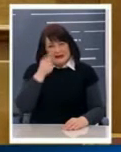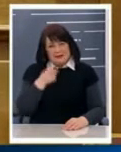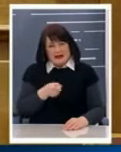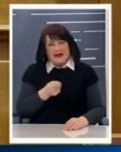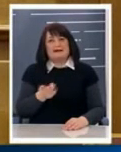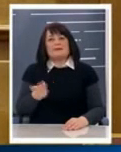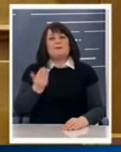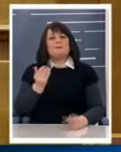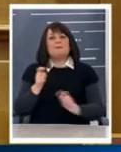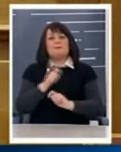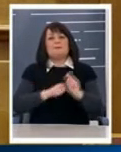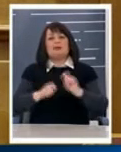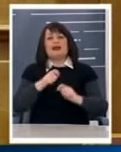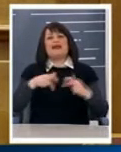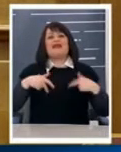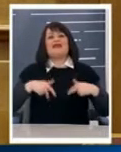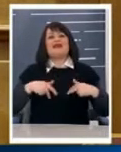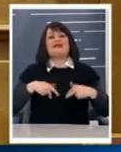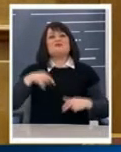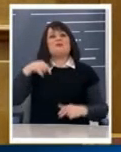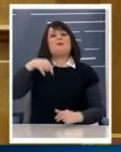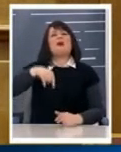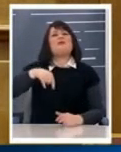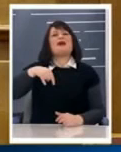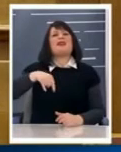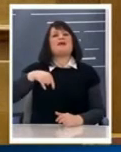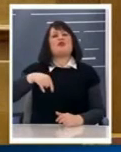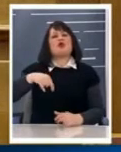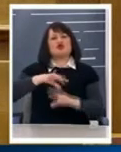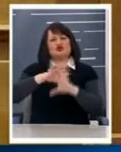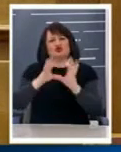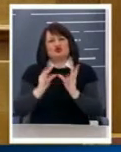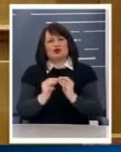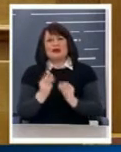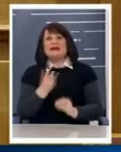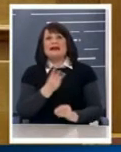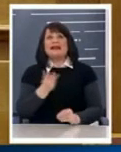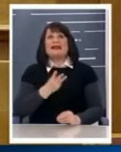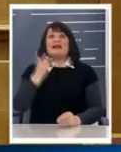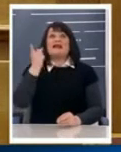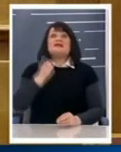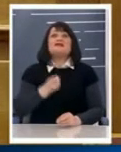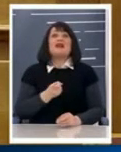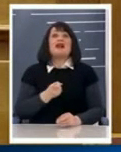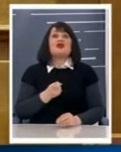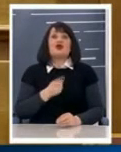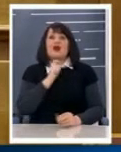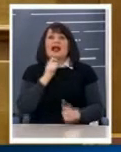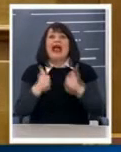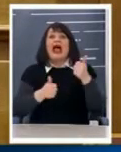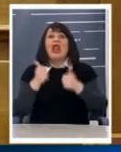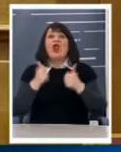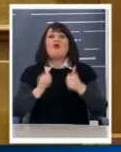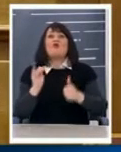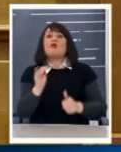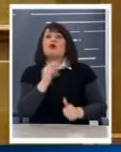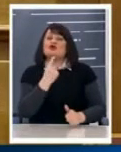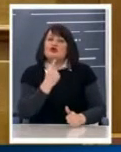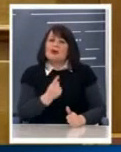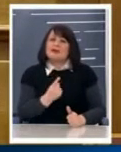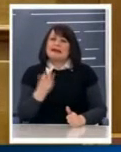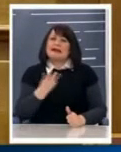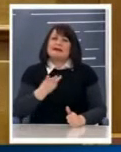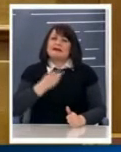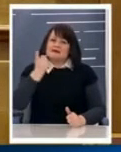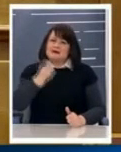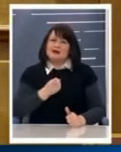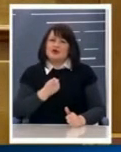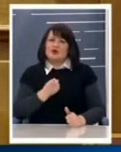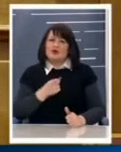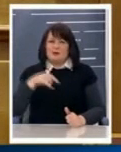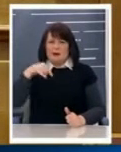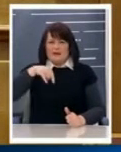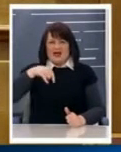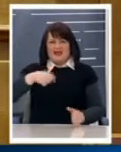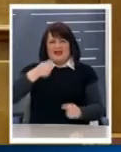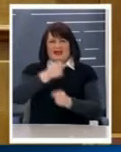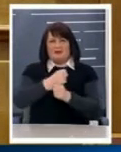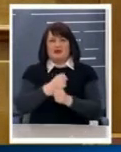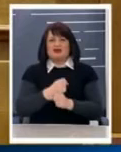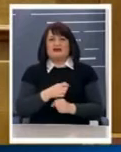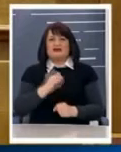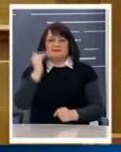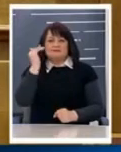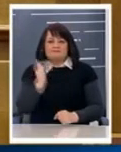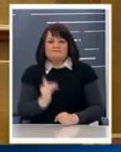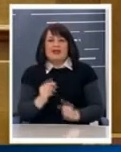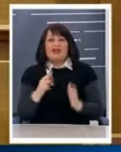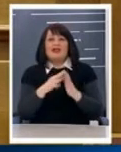την κυβέρνηση Παπαδήμου είχε 33% δημοσκόπηση. Κάνοντας την κυβέρνηση Παπαδήμου πήρε 18